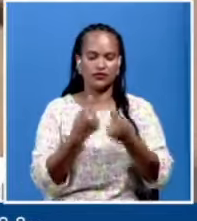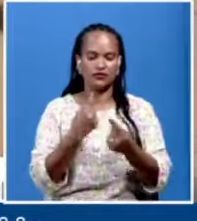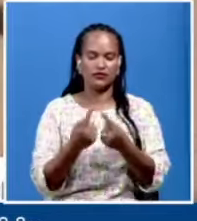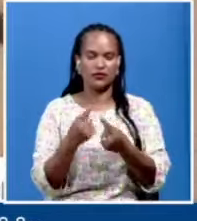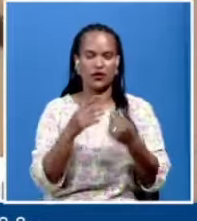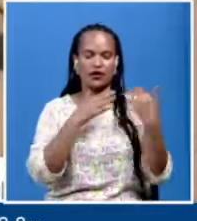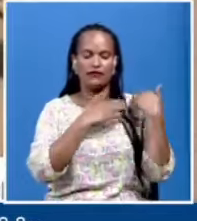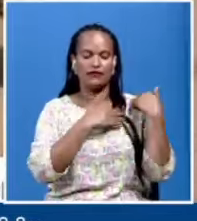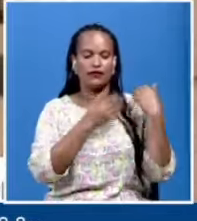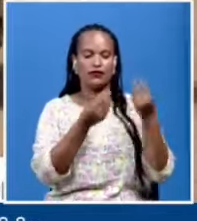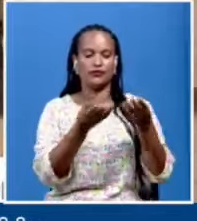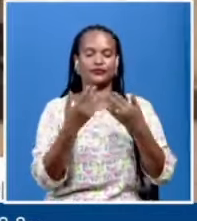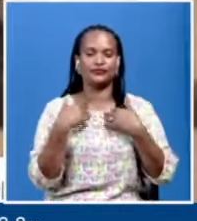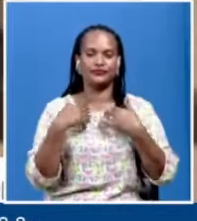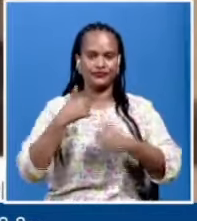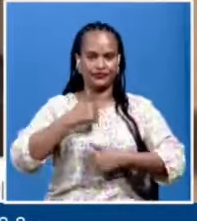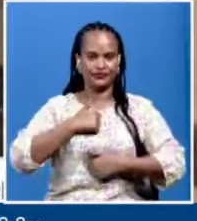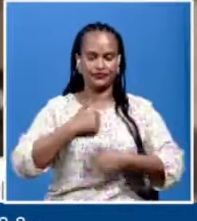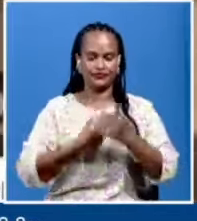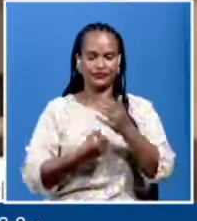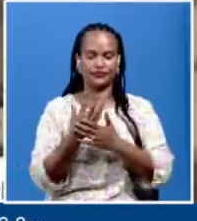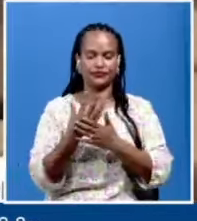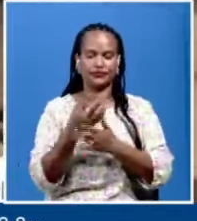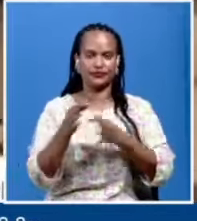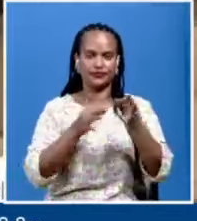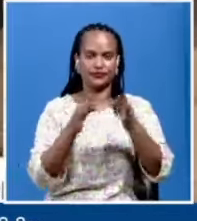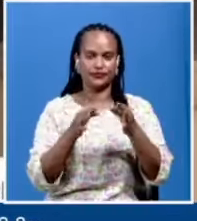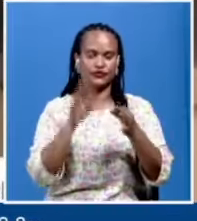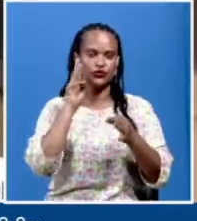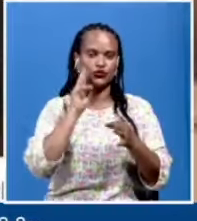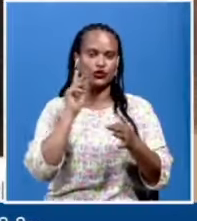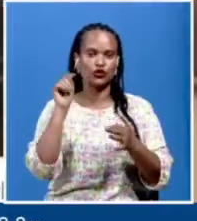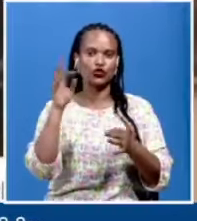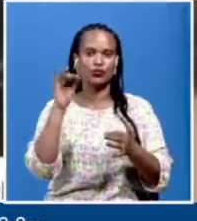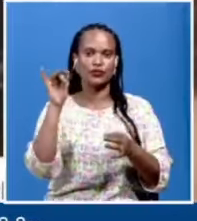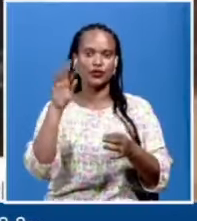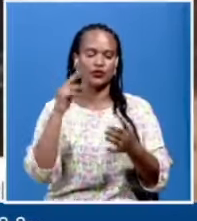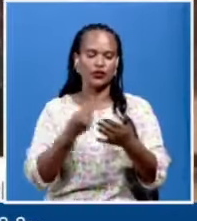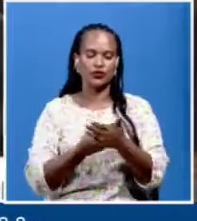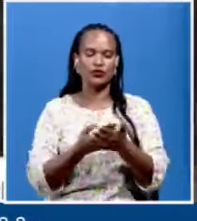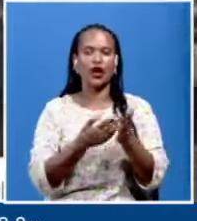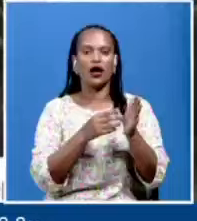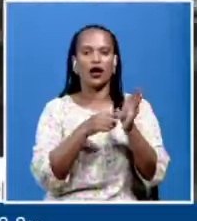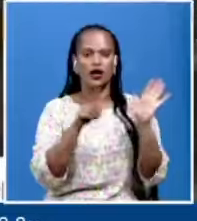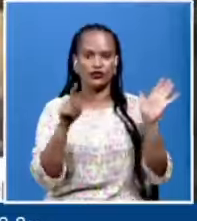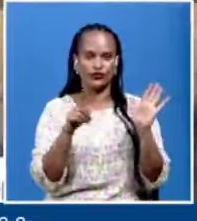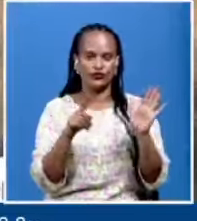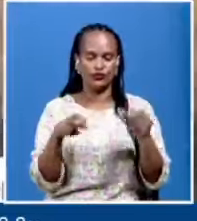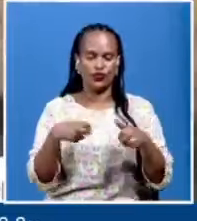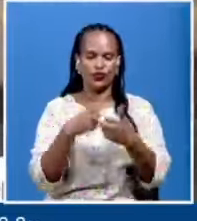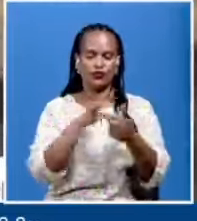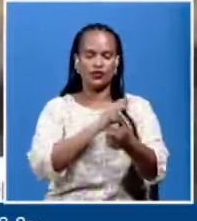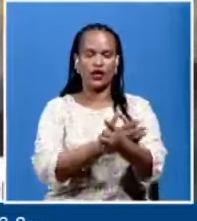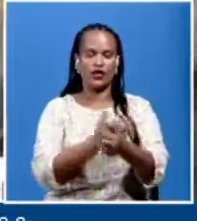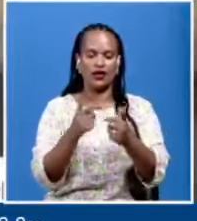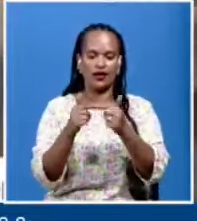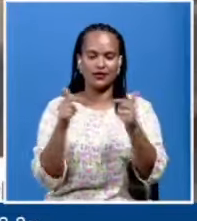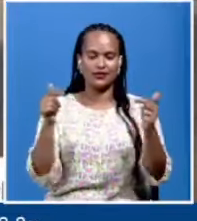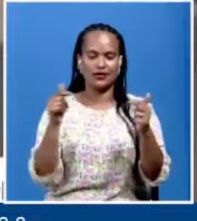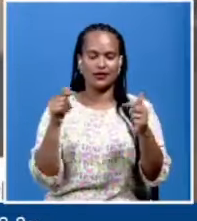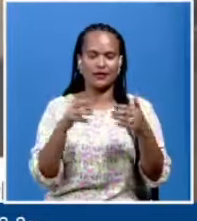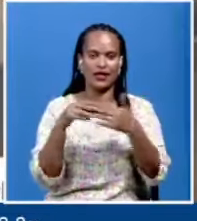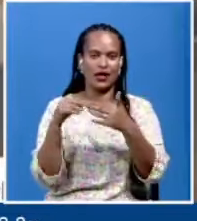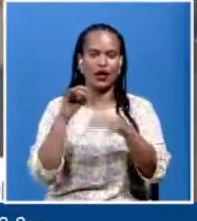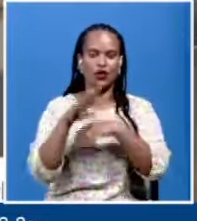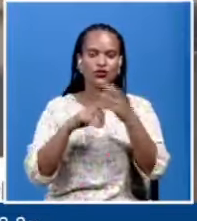حلفنه تواهيو مهلاون وتادراو منچتات بمتقاس سودان توريبنيو اقال حيزلوم بغونصي حيلي انصار مرحي